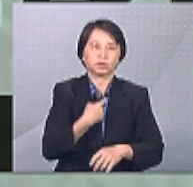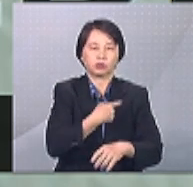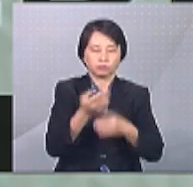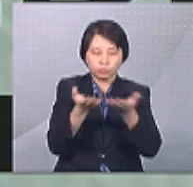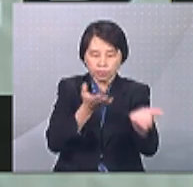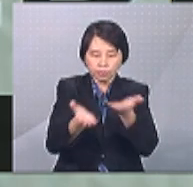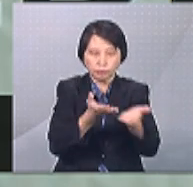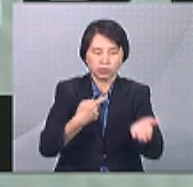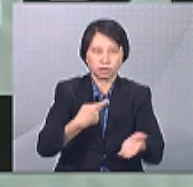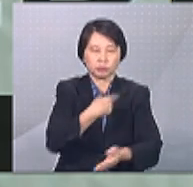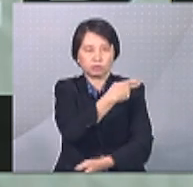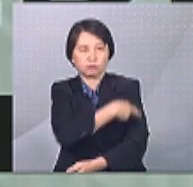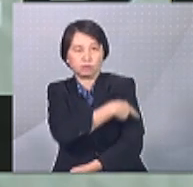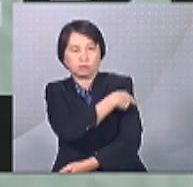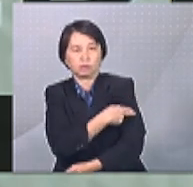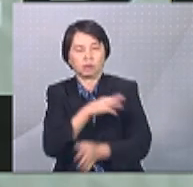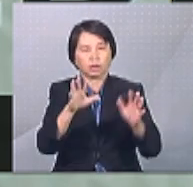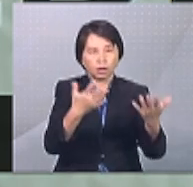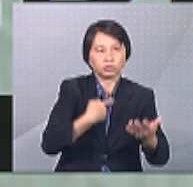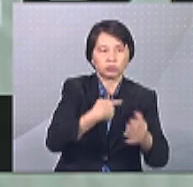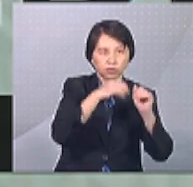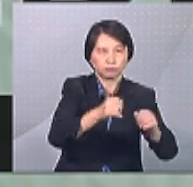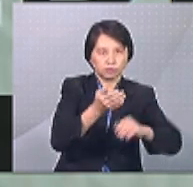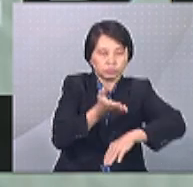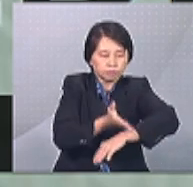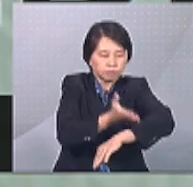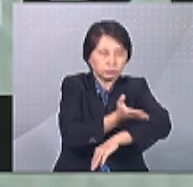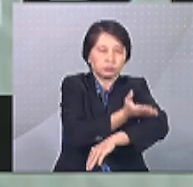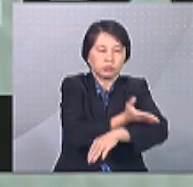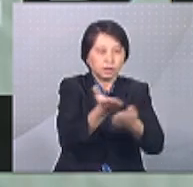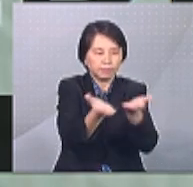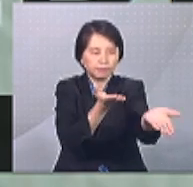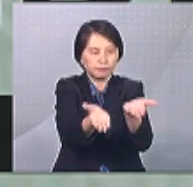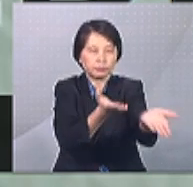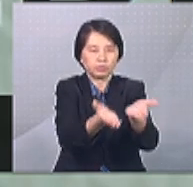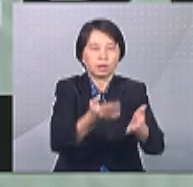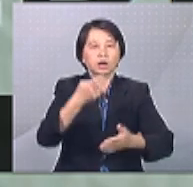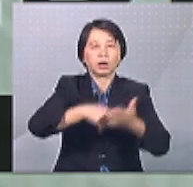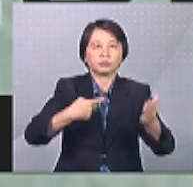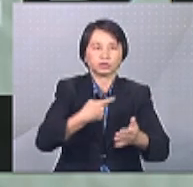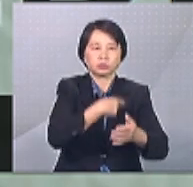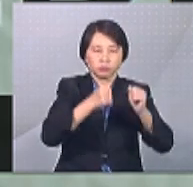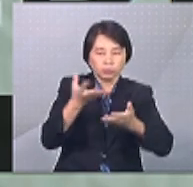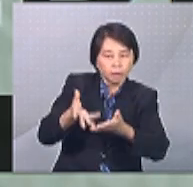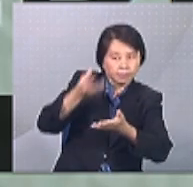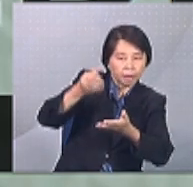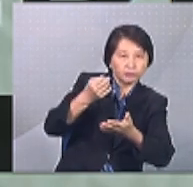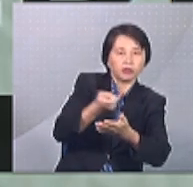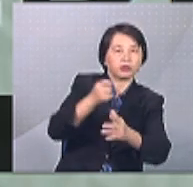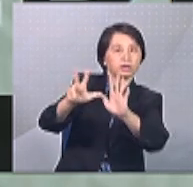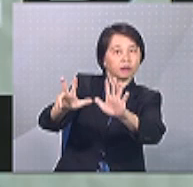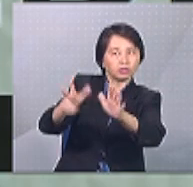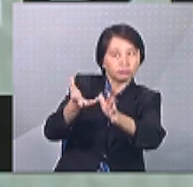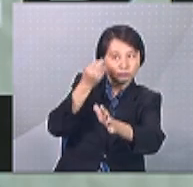perkhidmatan kita di hospital, bagaimana kita boleh pertingkatkan lagi perkhidmatan kita, apa yang kita boleh belajar daripada mereka.